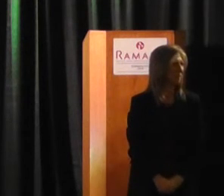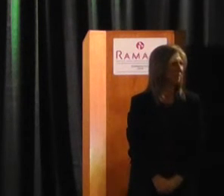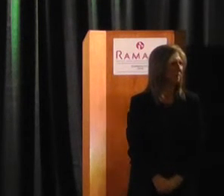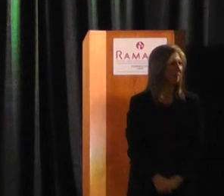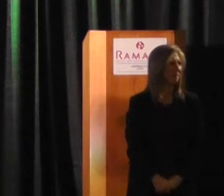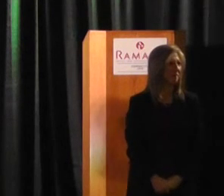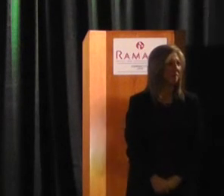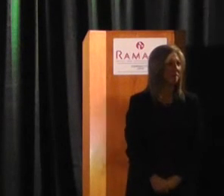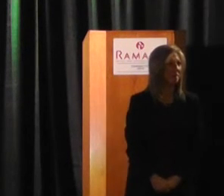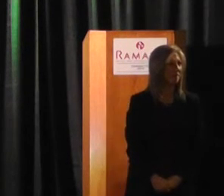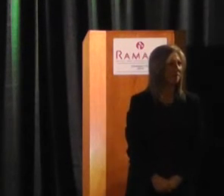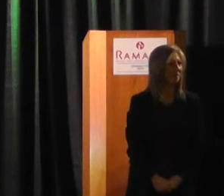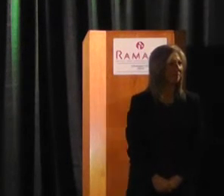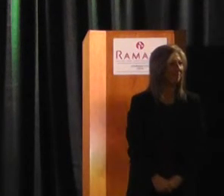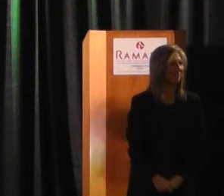中国之最数也数不清 One more time.